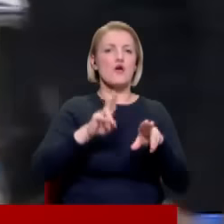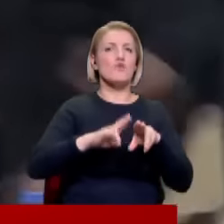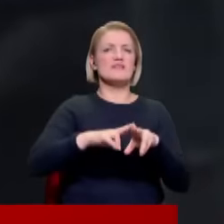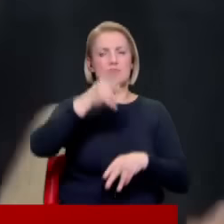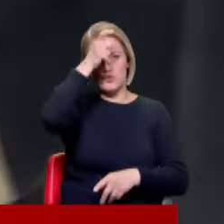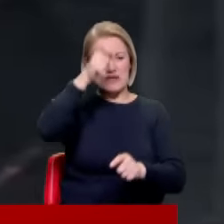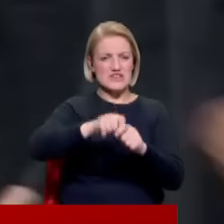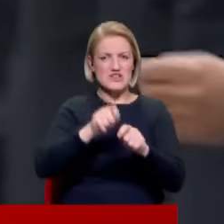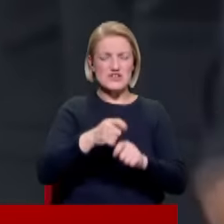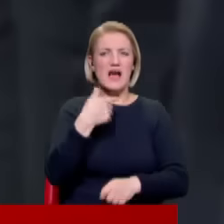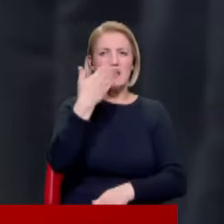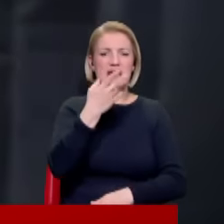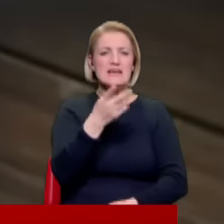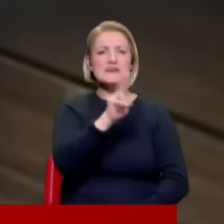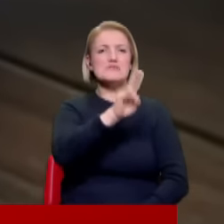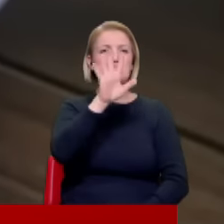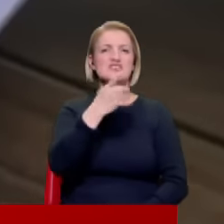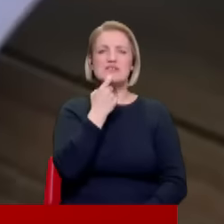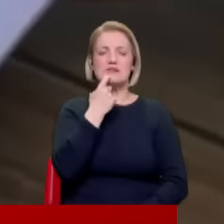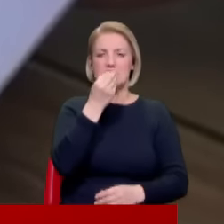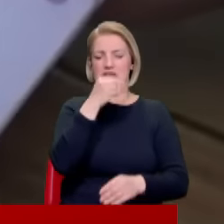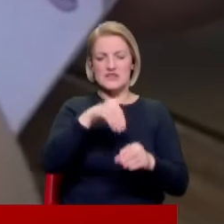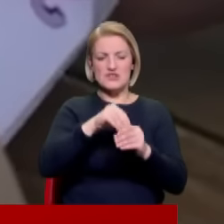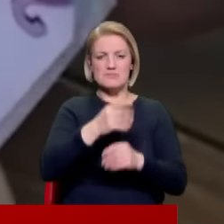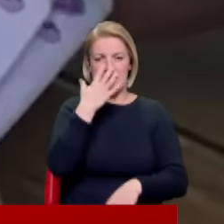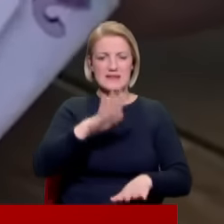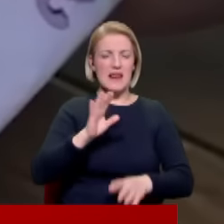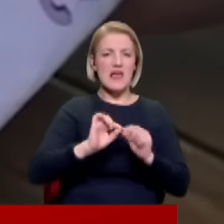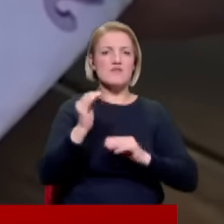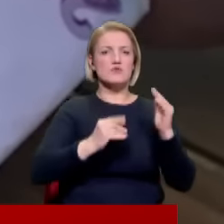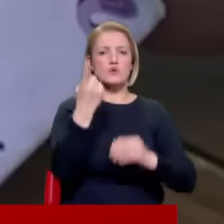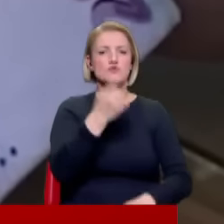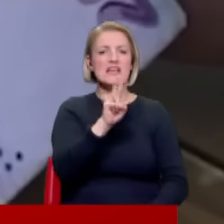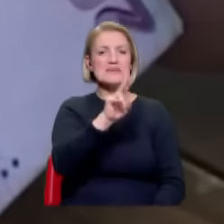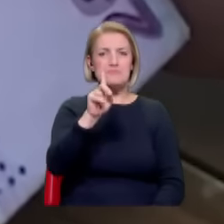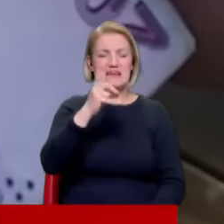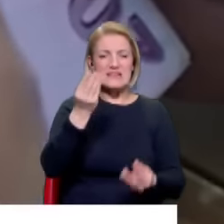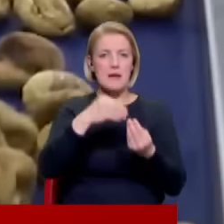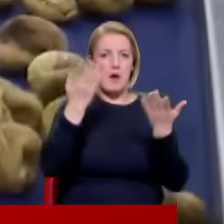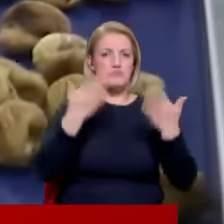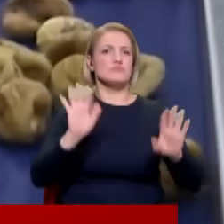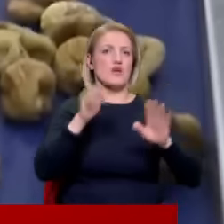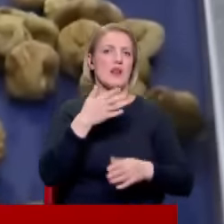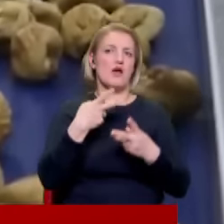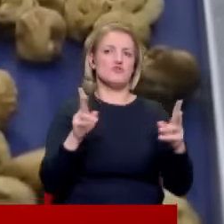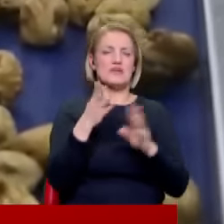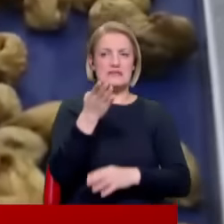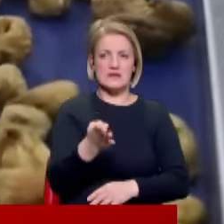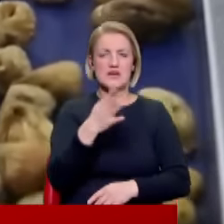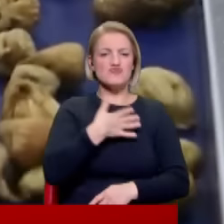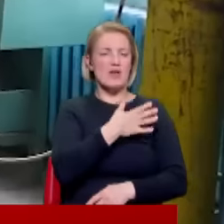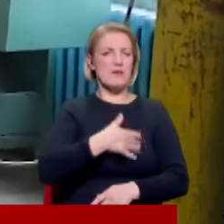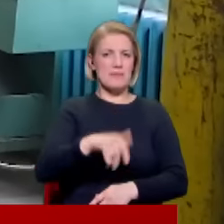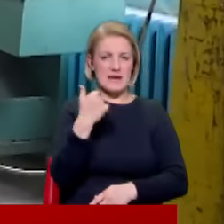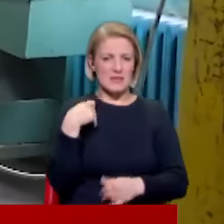konfederasyon Türk İş, dillendirilen 2025 yılı için beklenen enflasyon %21 zammı kabul etmeyeceklerini açıkladı. CHP lideri Özgür